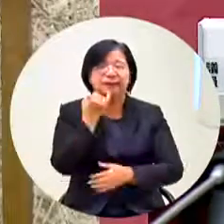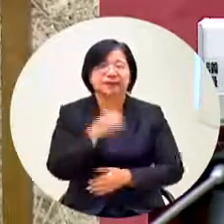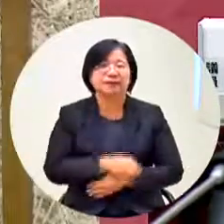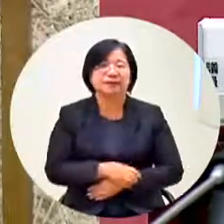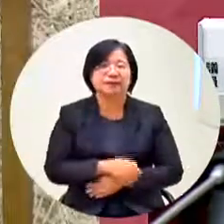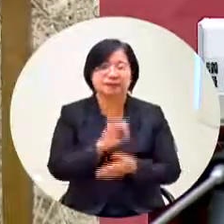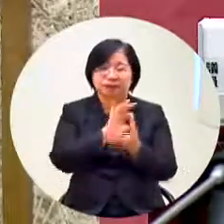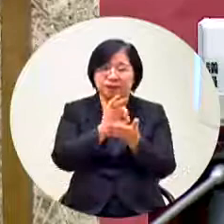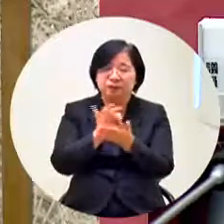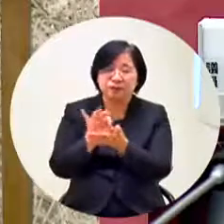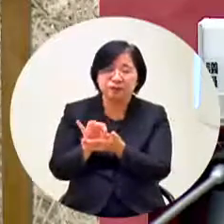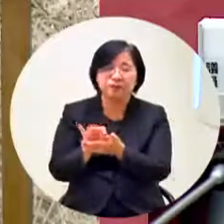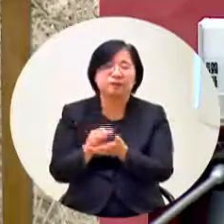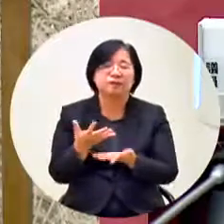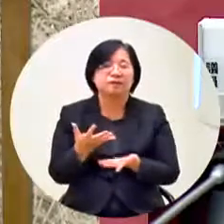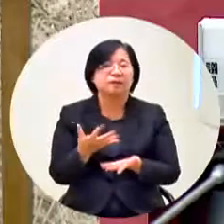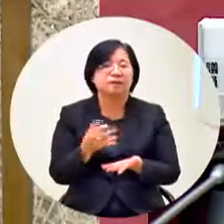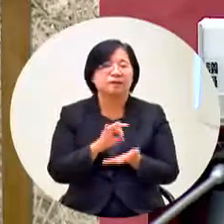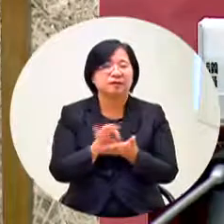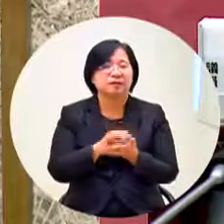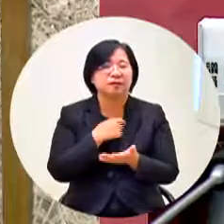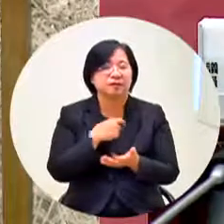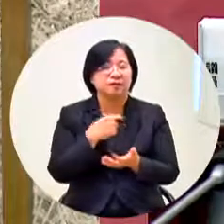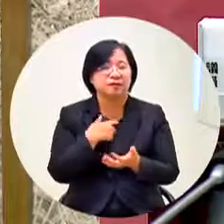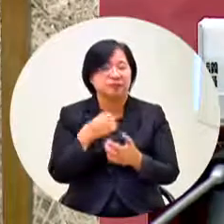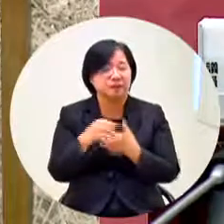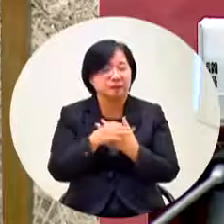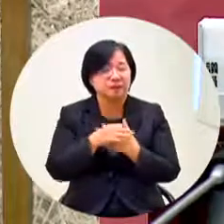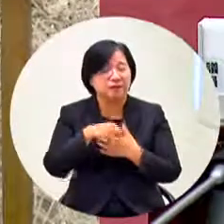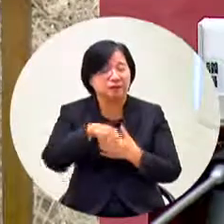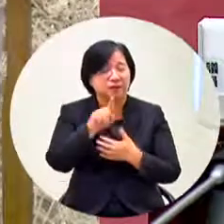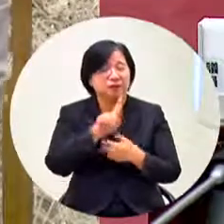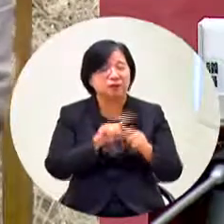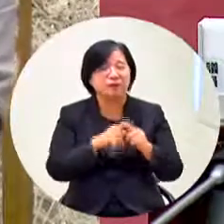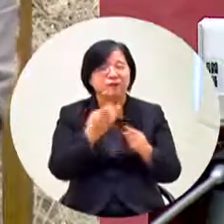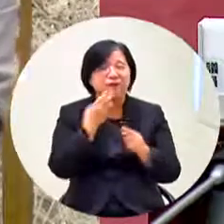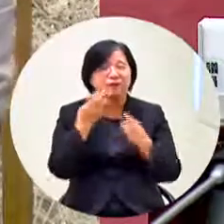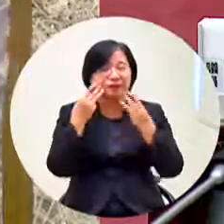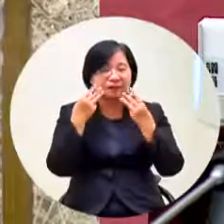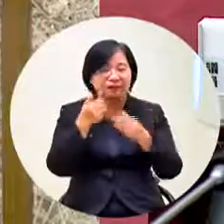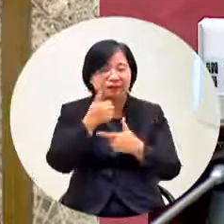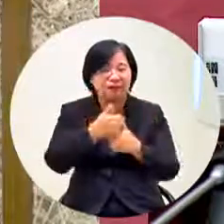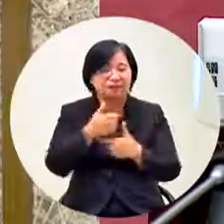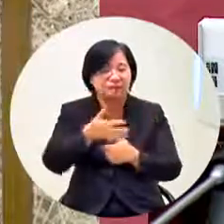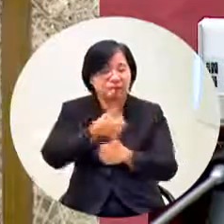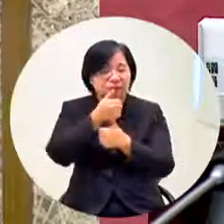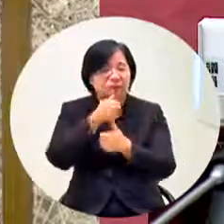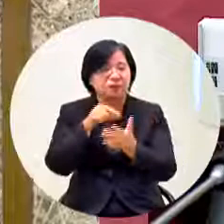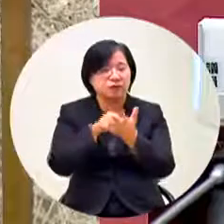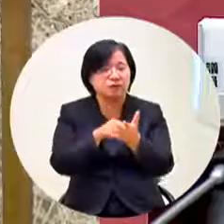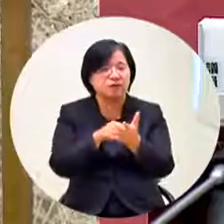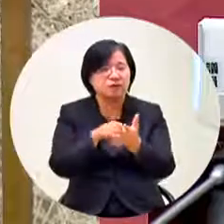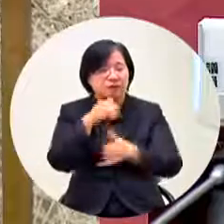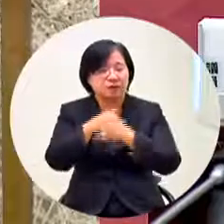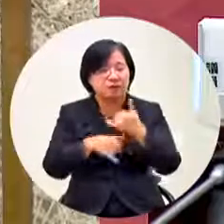一个开辟的部分，我们会试着去跟中央营建署来争取生活圈的一个计划。 所以目前都顺利了哈，